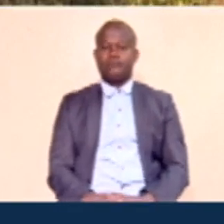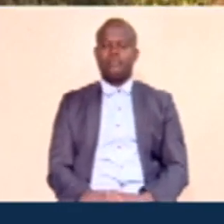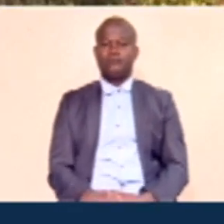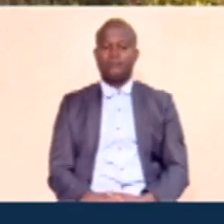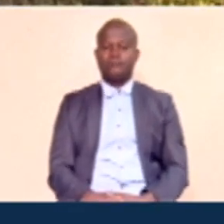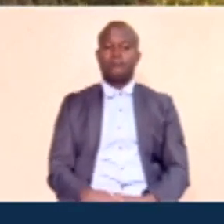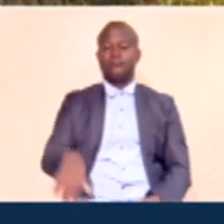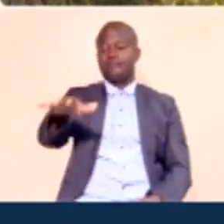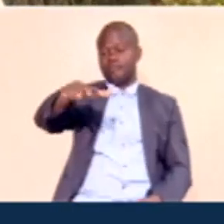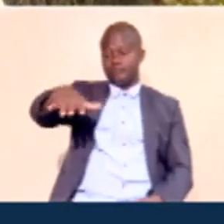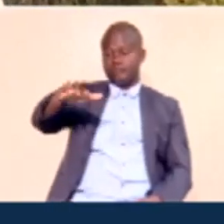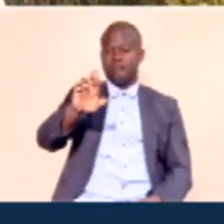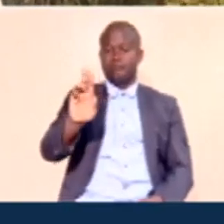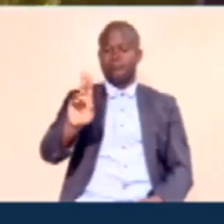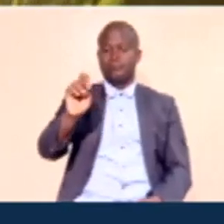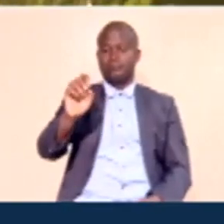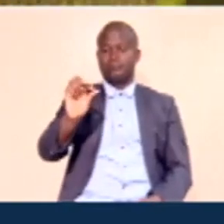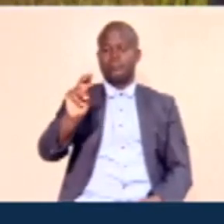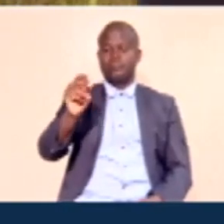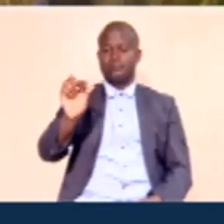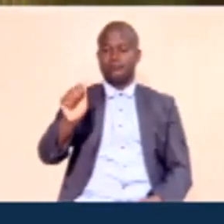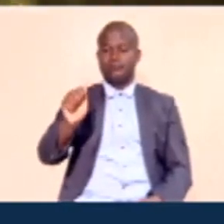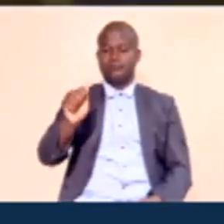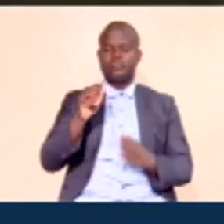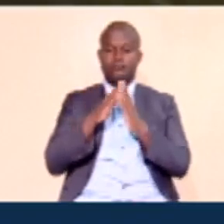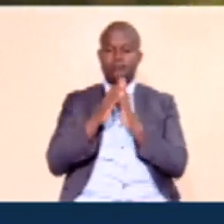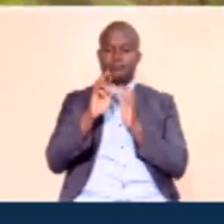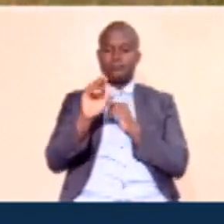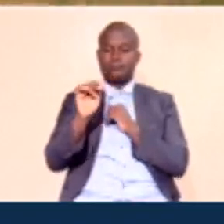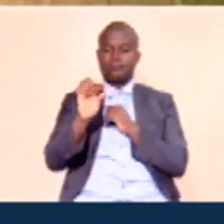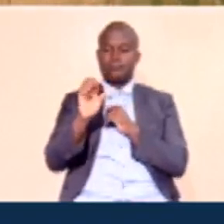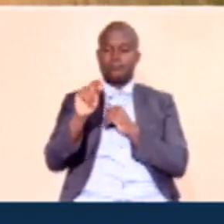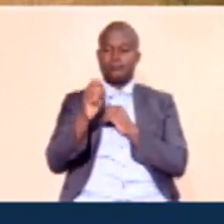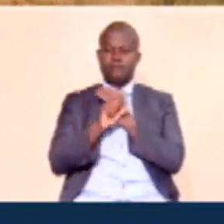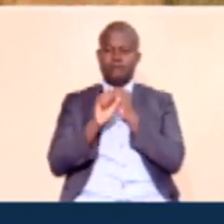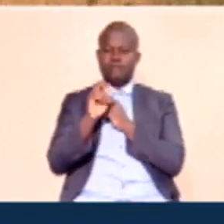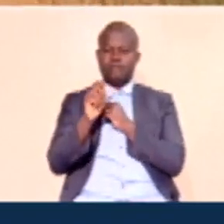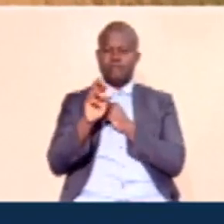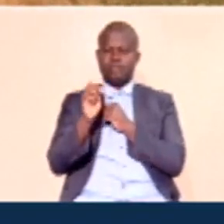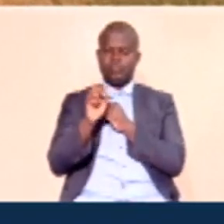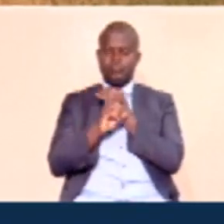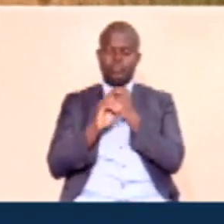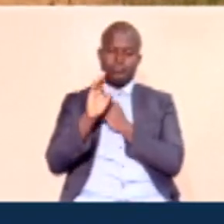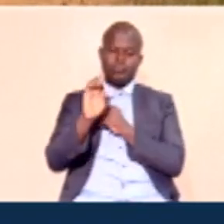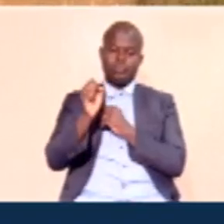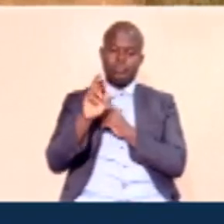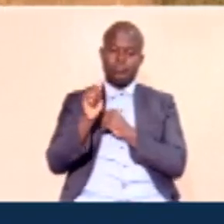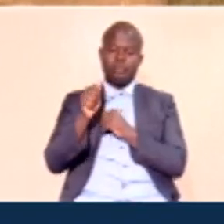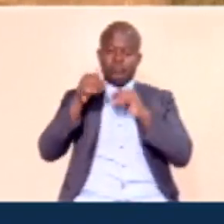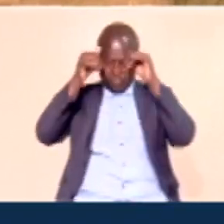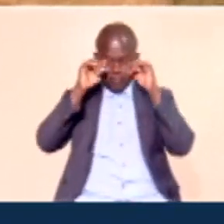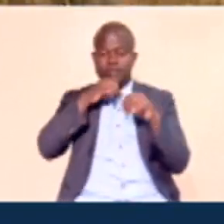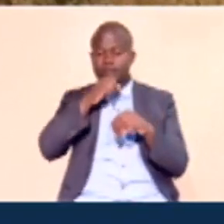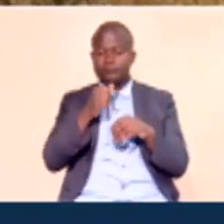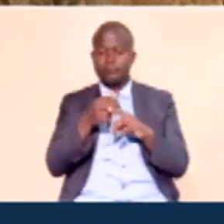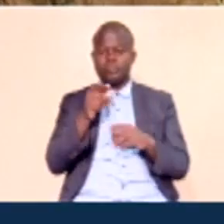mu rugunga turahangaha Ni mu mudugudu wa Rugunga mu murenge wa Ntarama wa karere ka Bugesera inka z'umusaza Kagubari